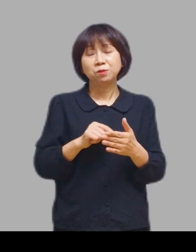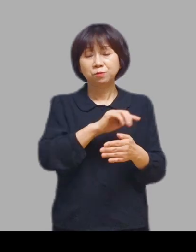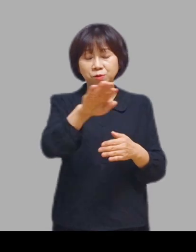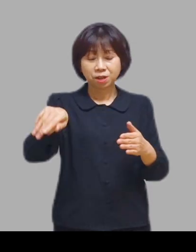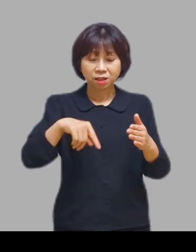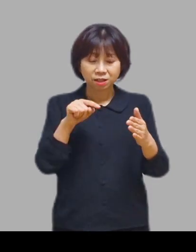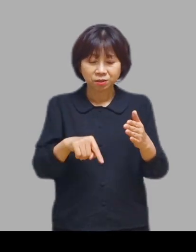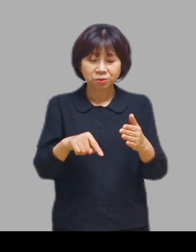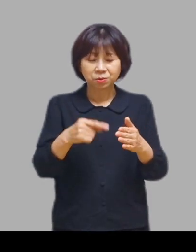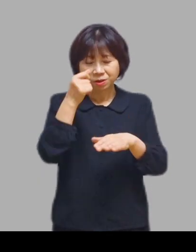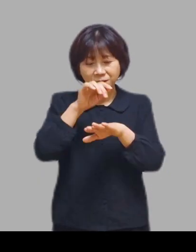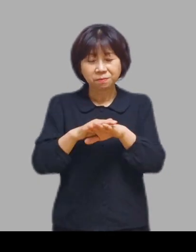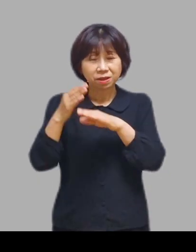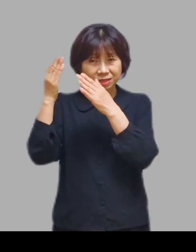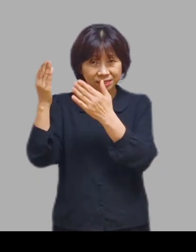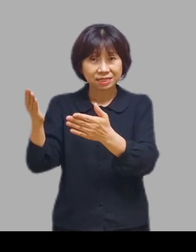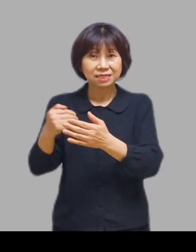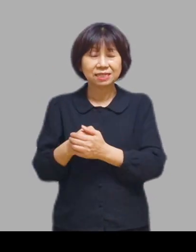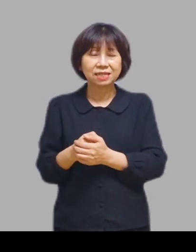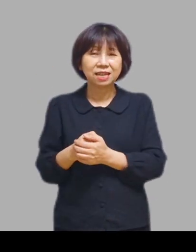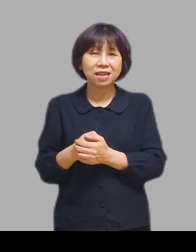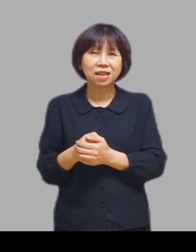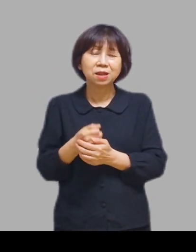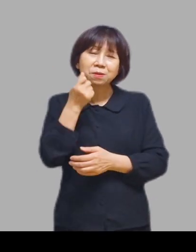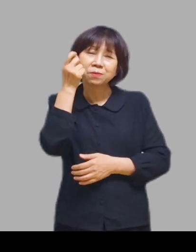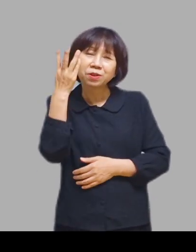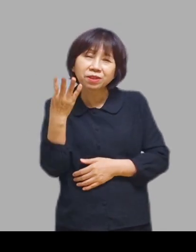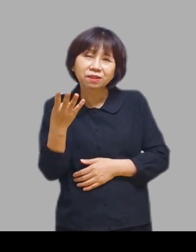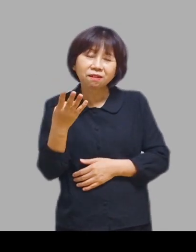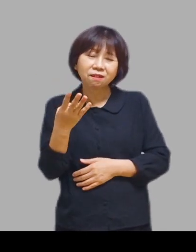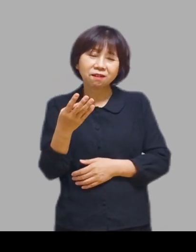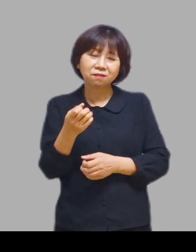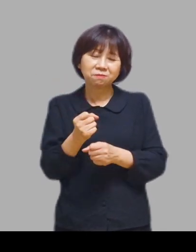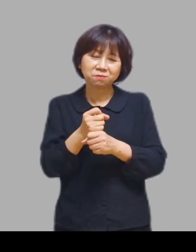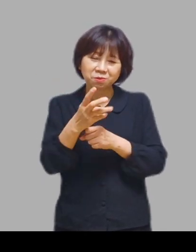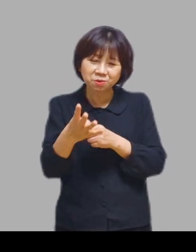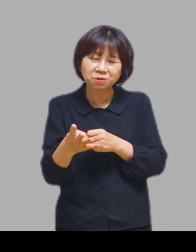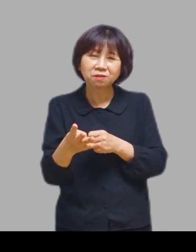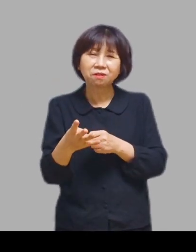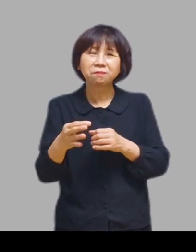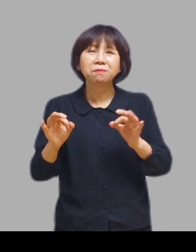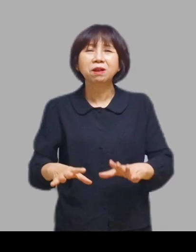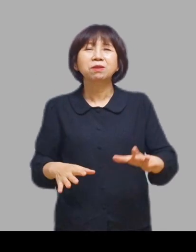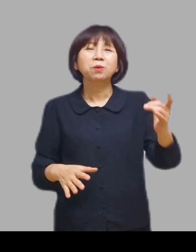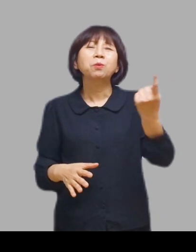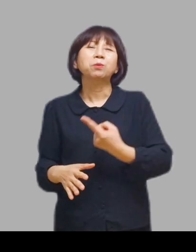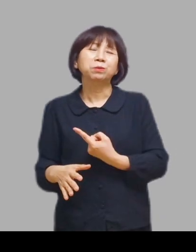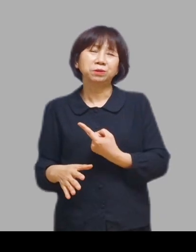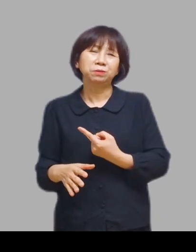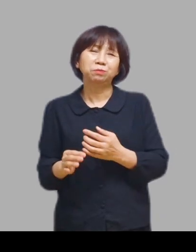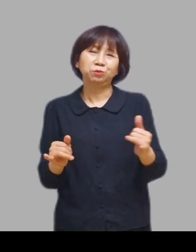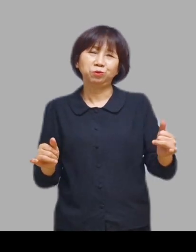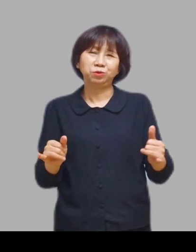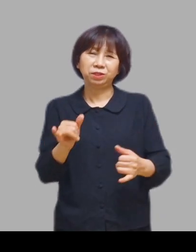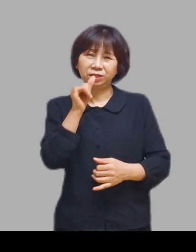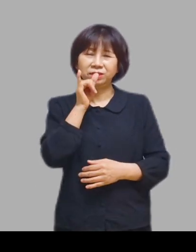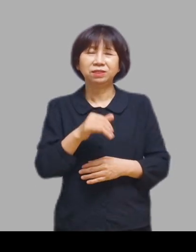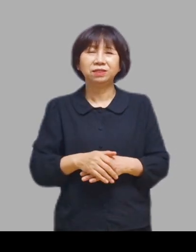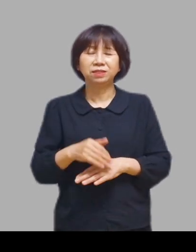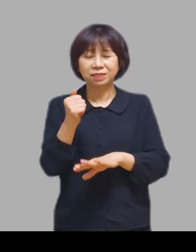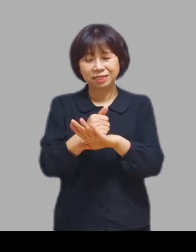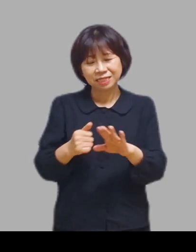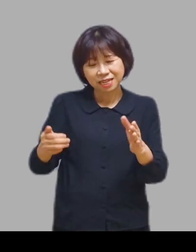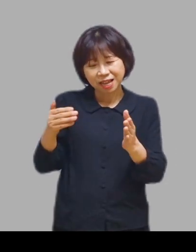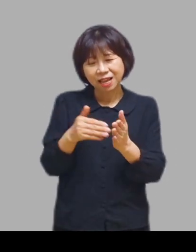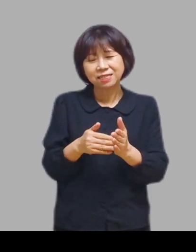예배를 잘 드리고 계시지만 몇 달 만에, 몇 년 만에 오신 분들도 사실 있으시잖아요.